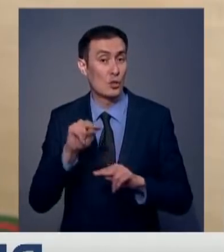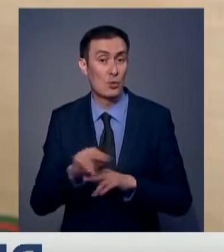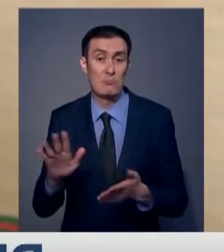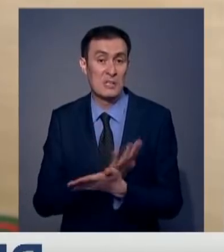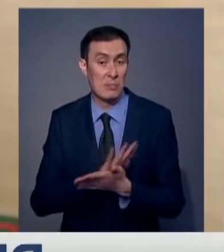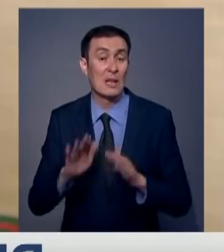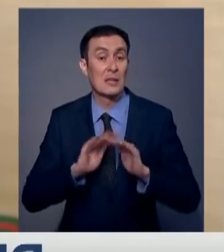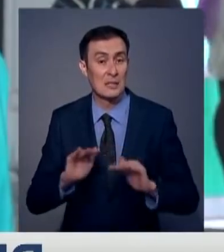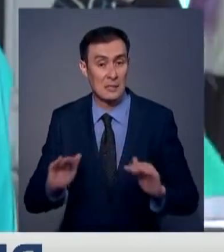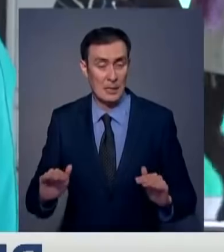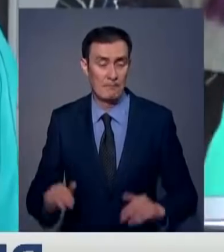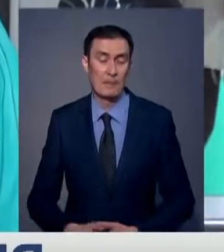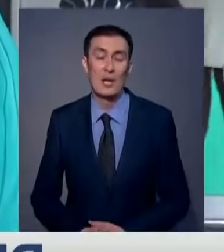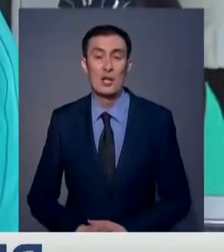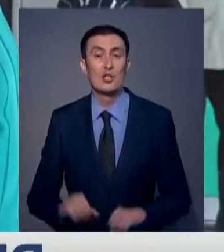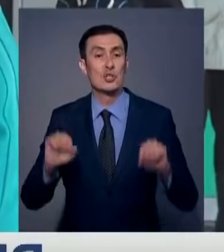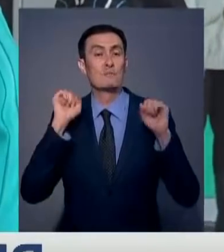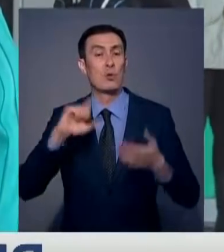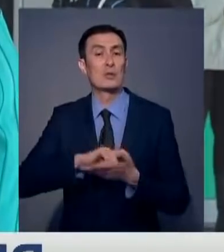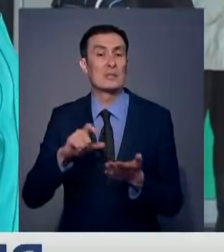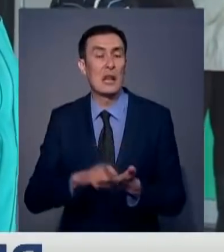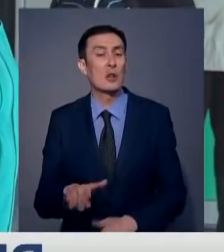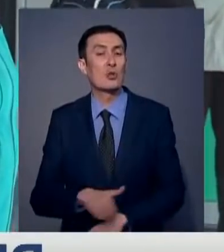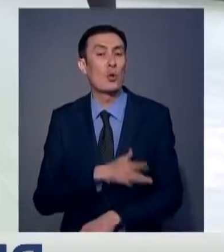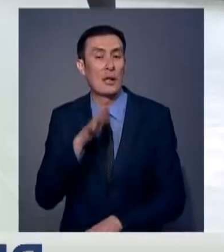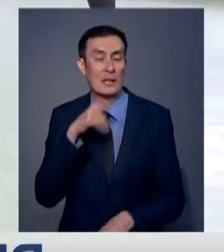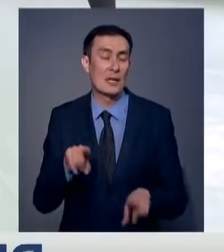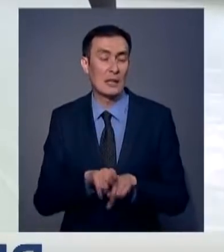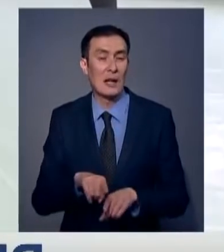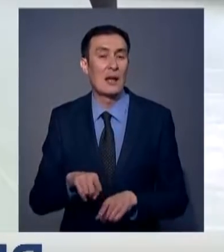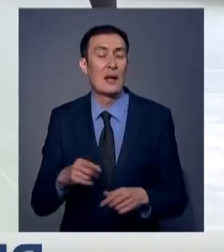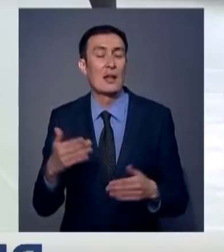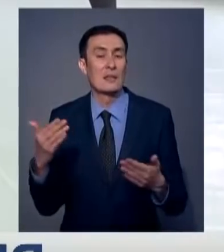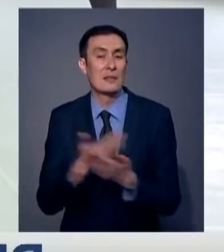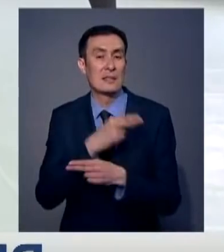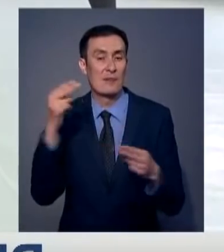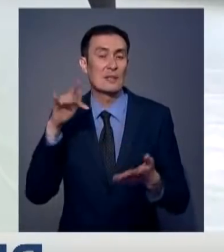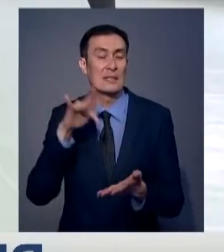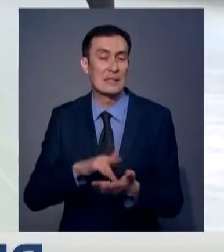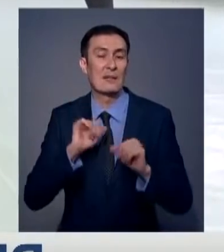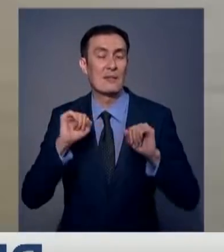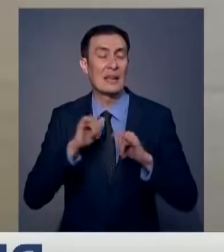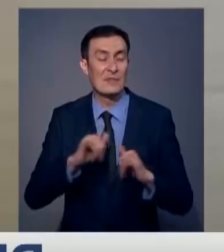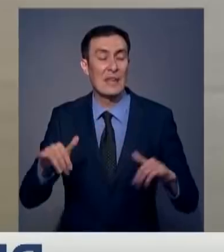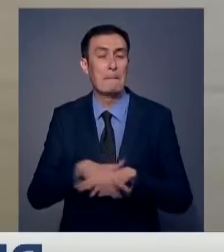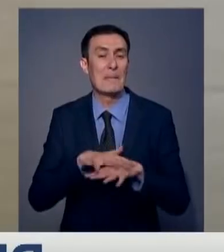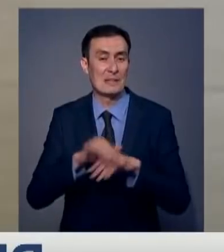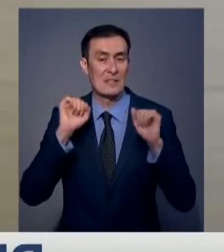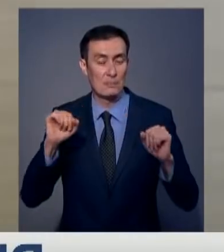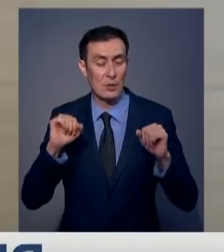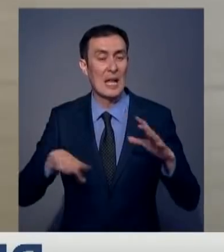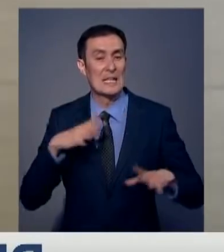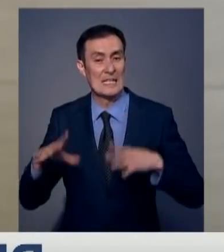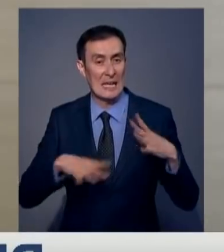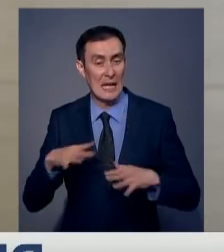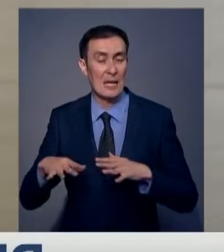бесплатно детей, дзюдо. Спортзал долголетия. Так активные старики называют новый центр развития массового спорта. Занятия